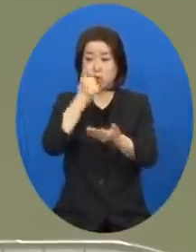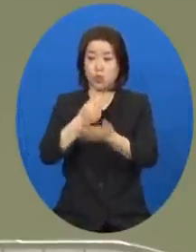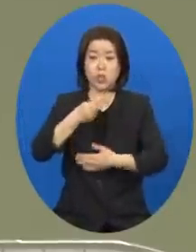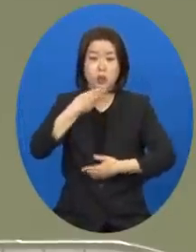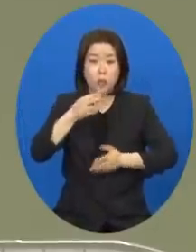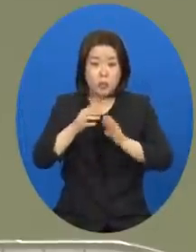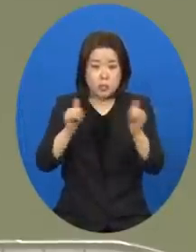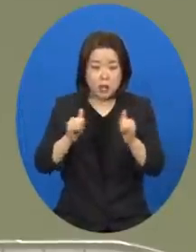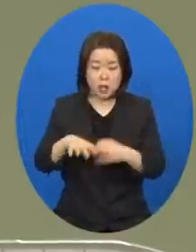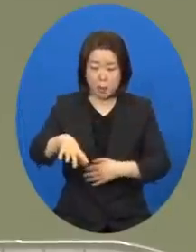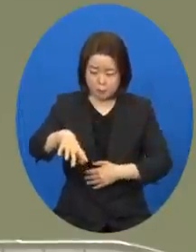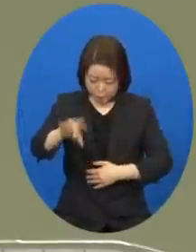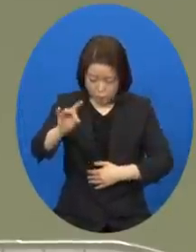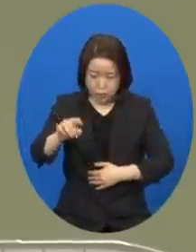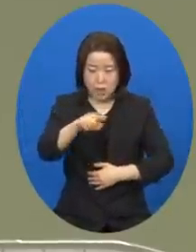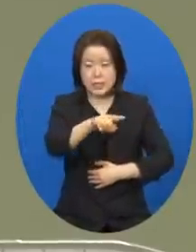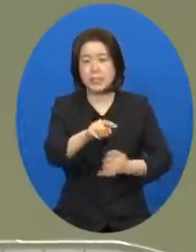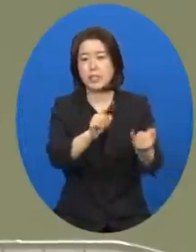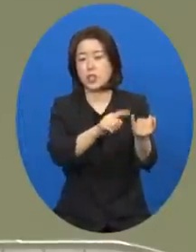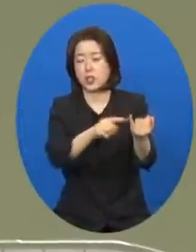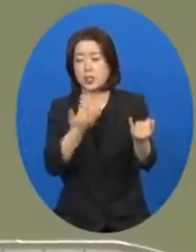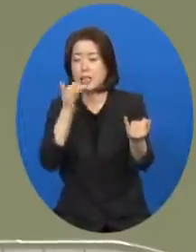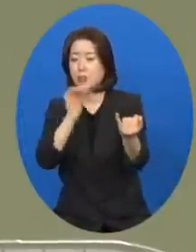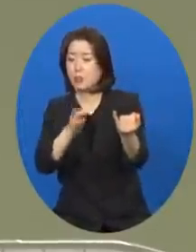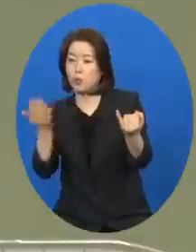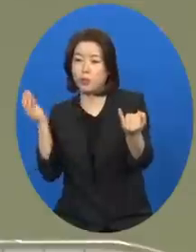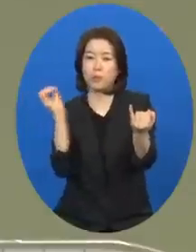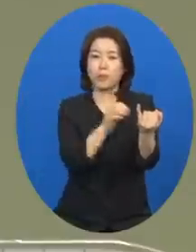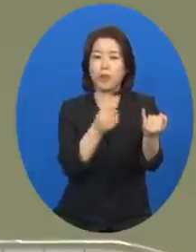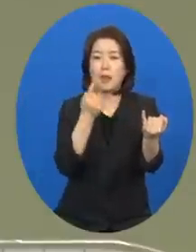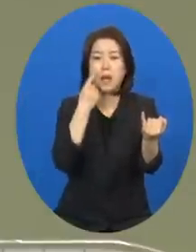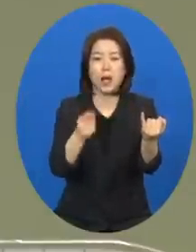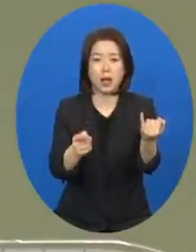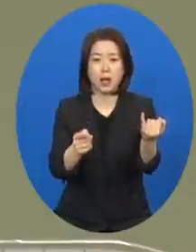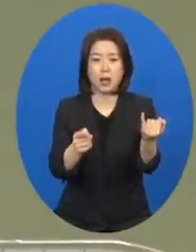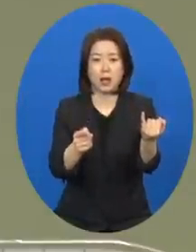없는 사람이 먼저 이 여자에게 돌을 던져라.